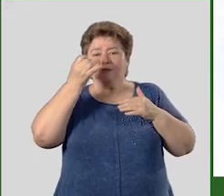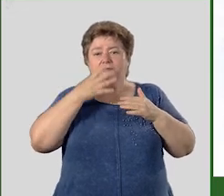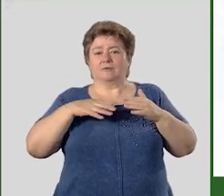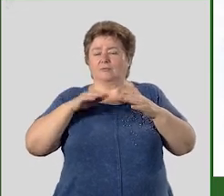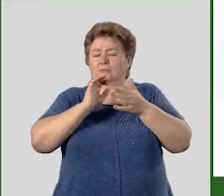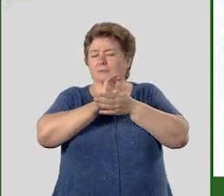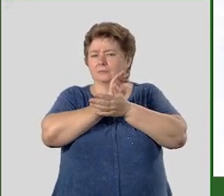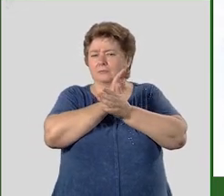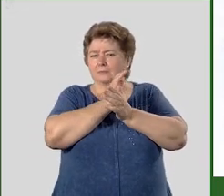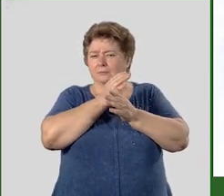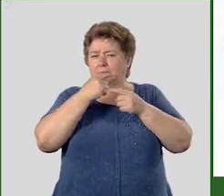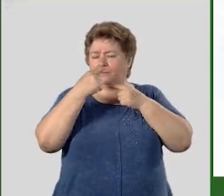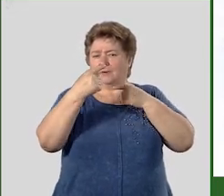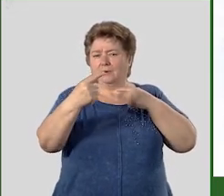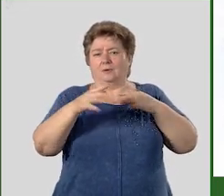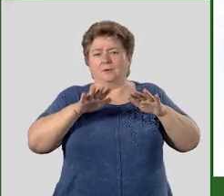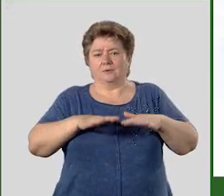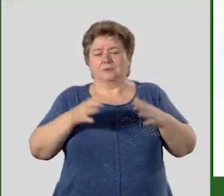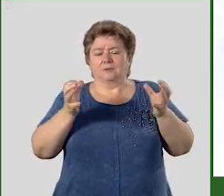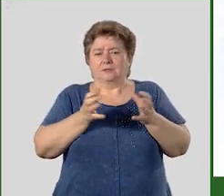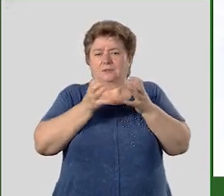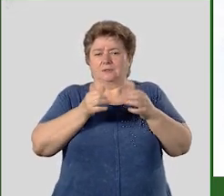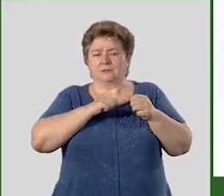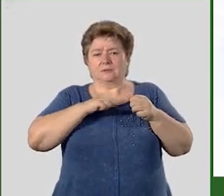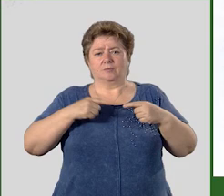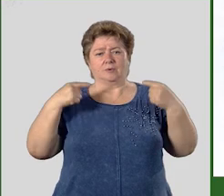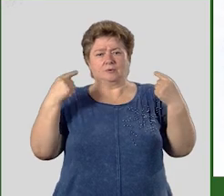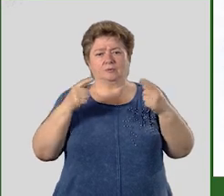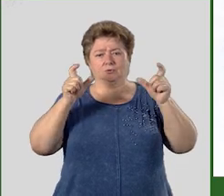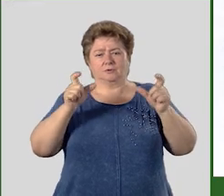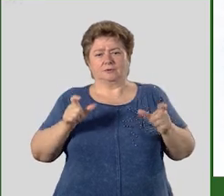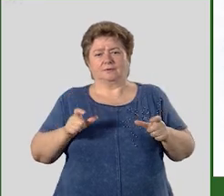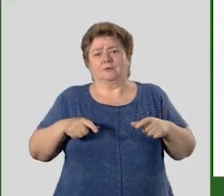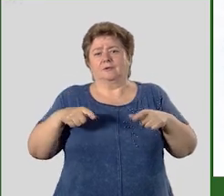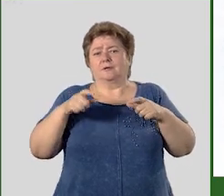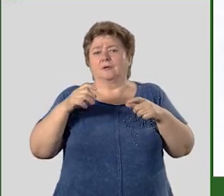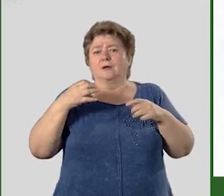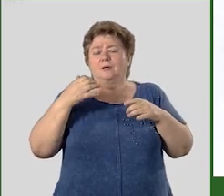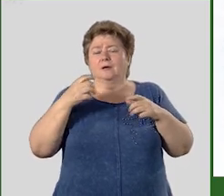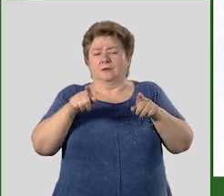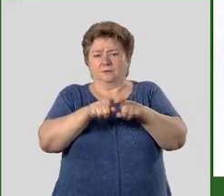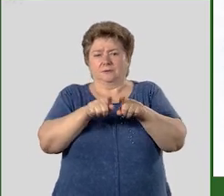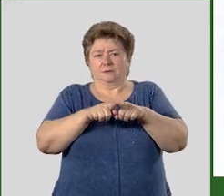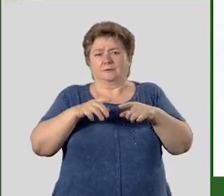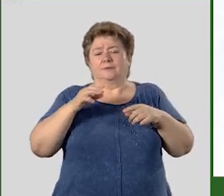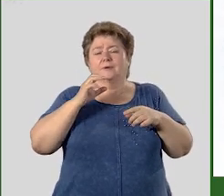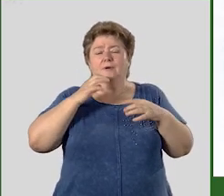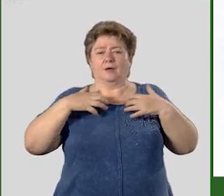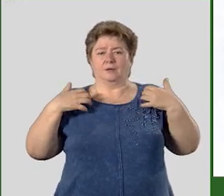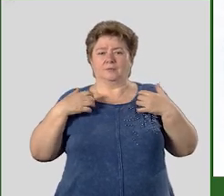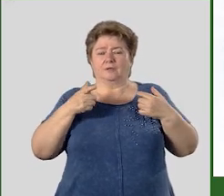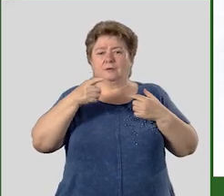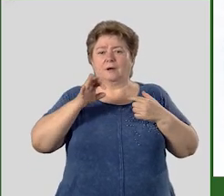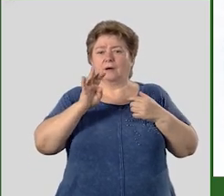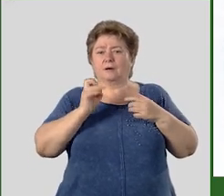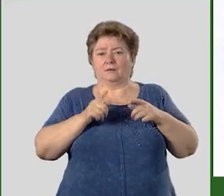глухих, малодоступных местах сохранились самые крупные человекообразные обезьяны – гориллы, которые